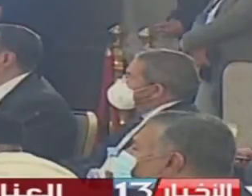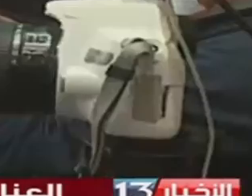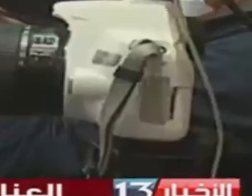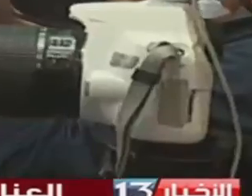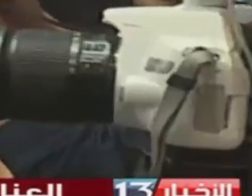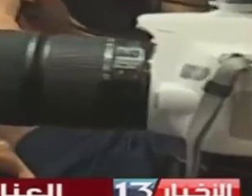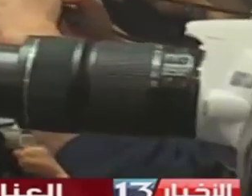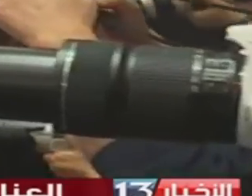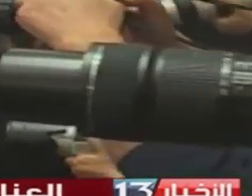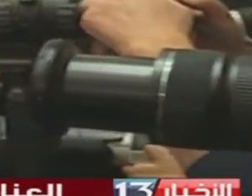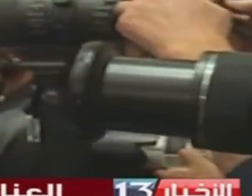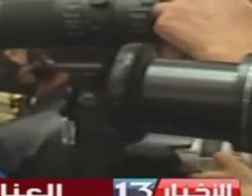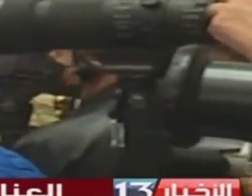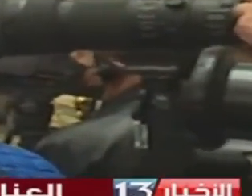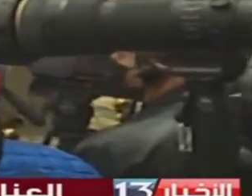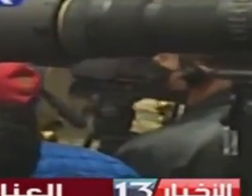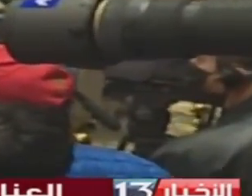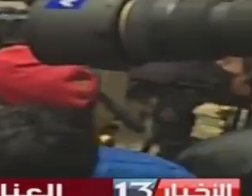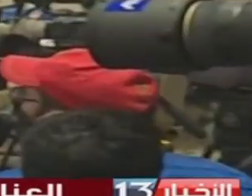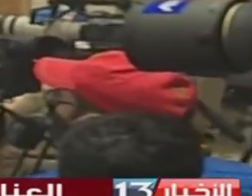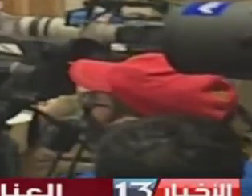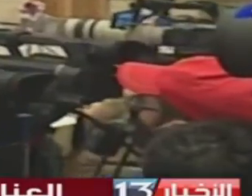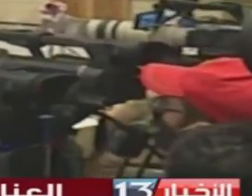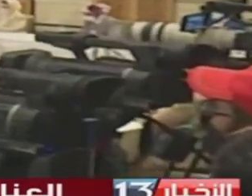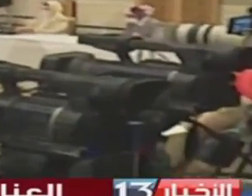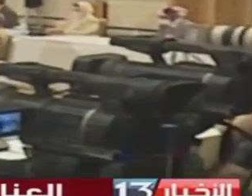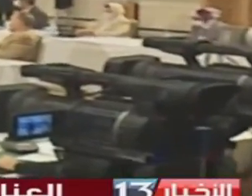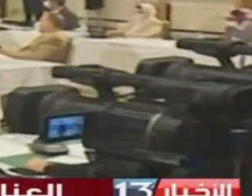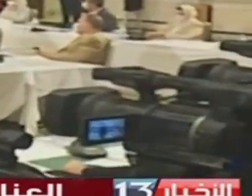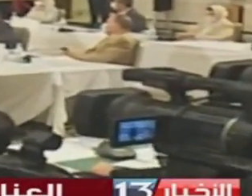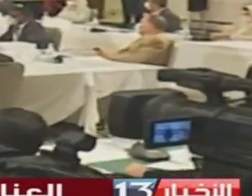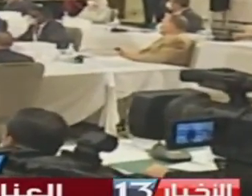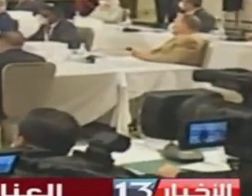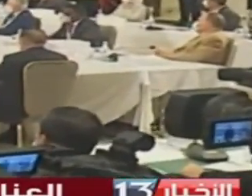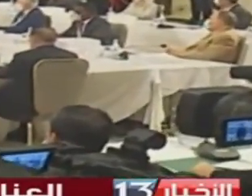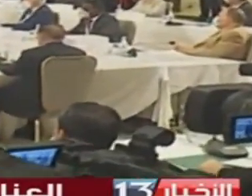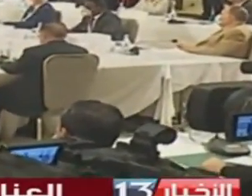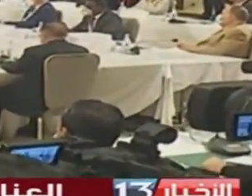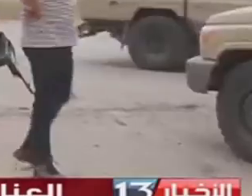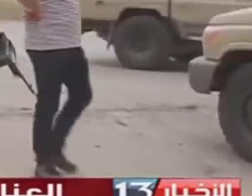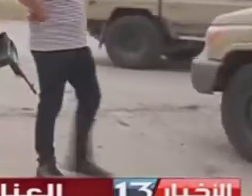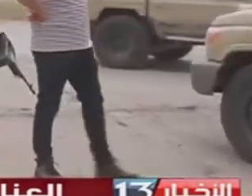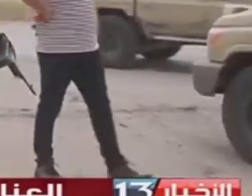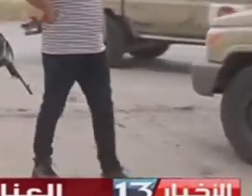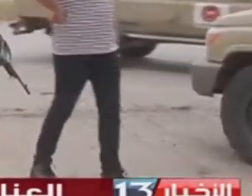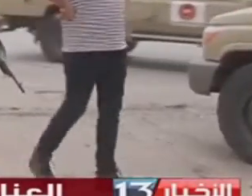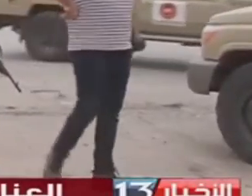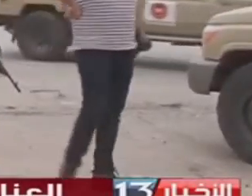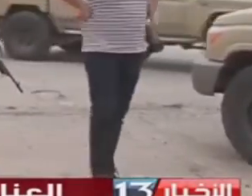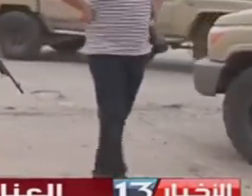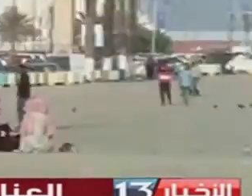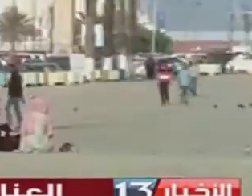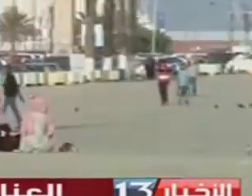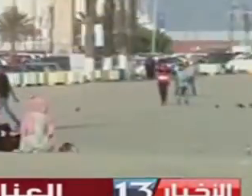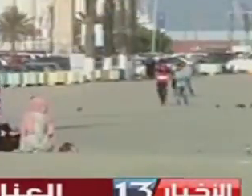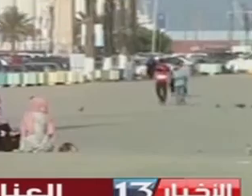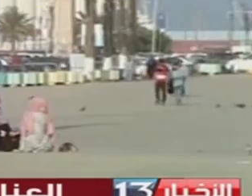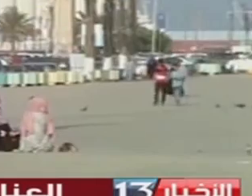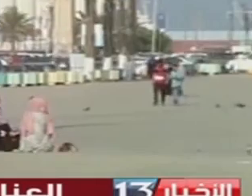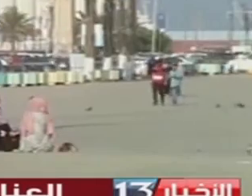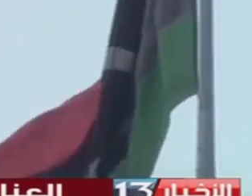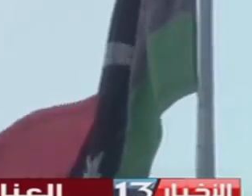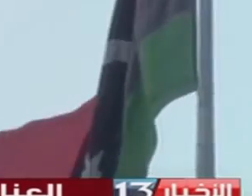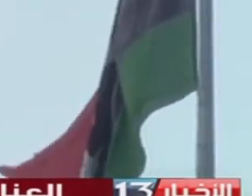السياسي يواصلوا شغاله لليوم الثاني على التوالي في ورشه عمل مغلقه نبحث مسوده خارطه طريق حل شامل